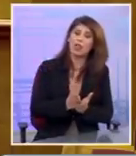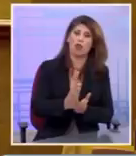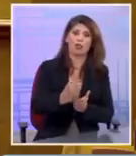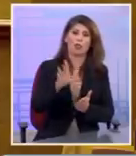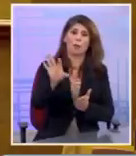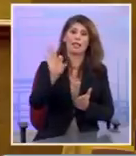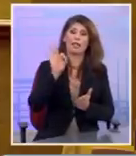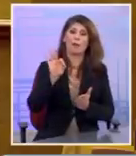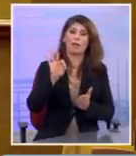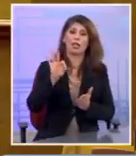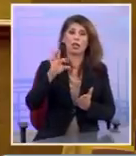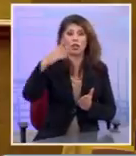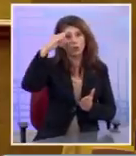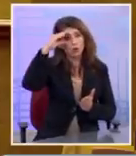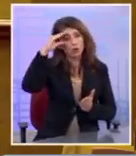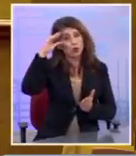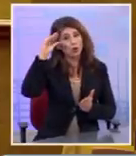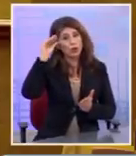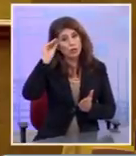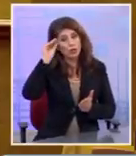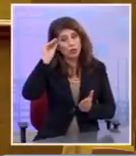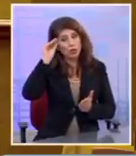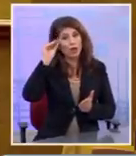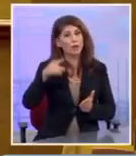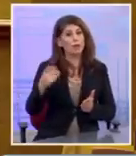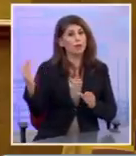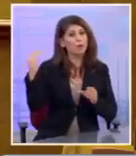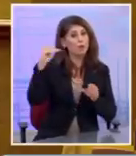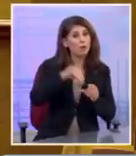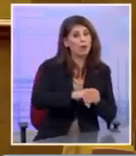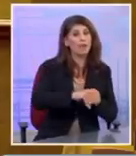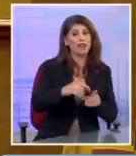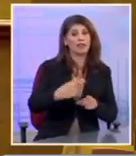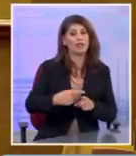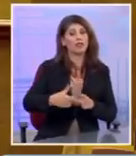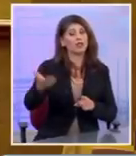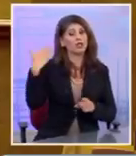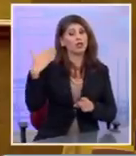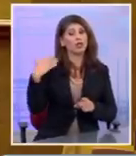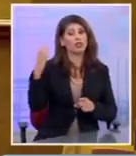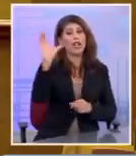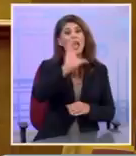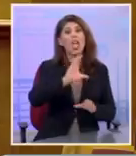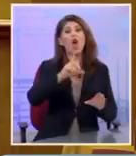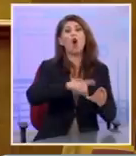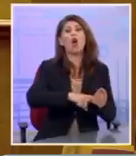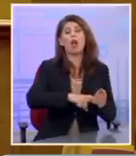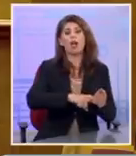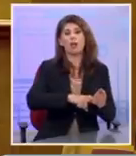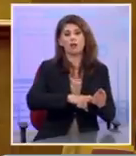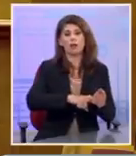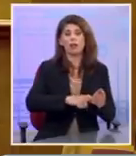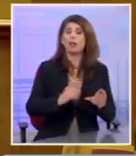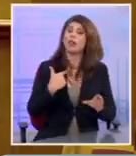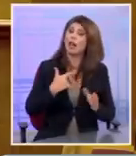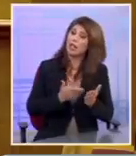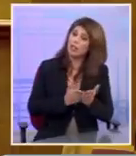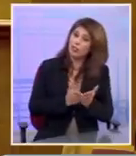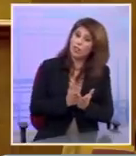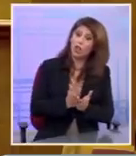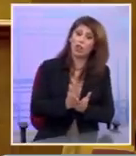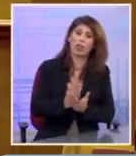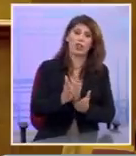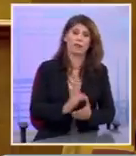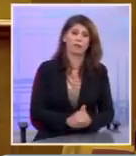την επιλογή του Κωνσταντίνου Καραμαλή, όπου ενέταξε τη χώρα στην τότε Ενωμένη Ευρώπη. Έχει δικαιωθεί